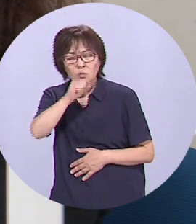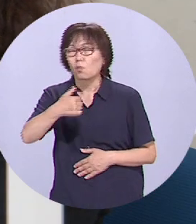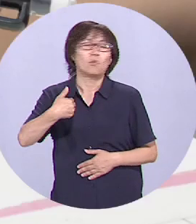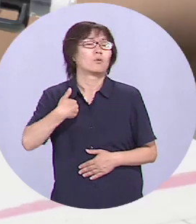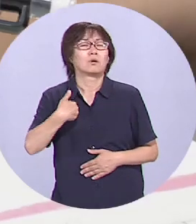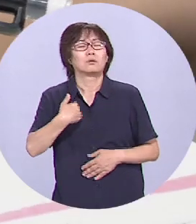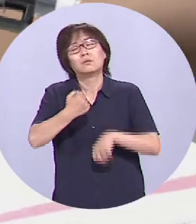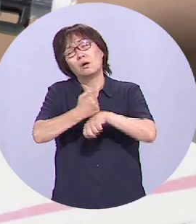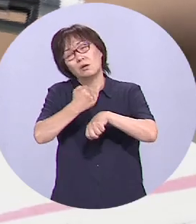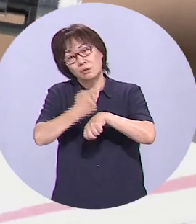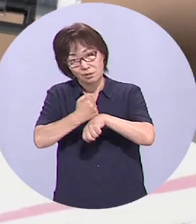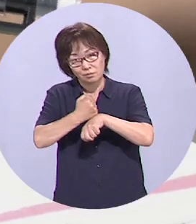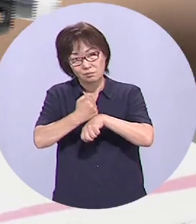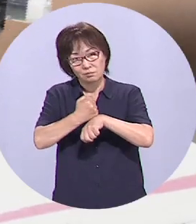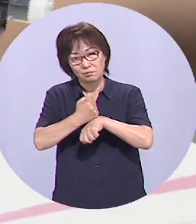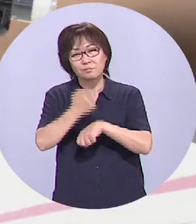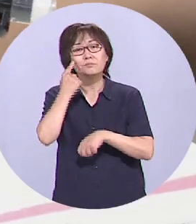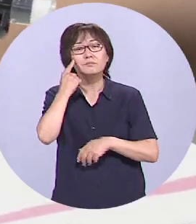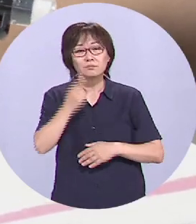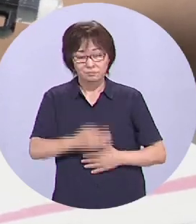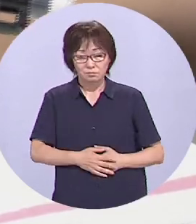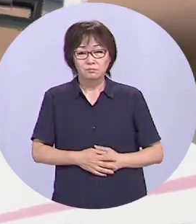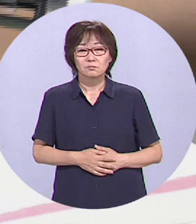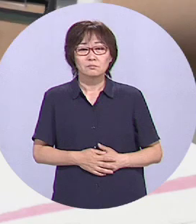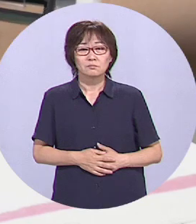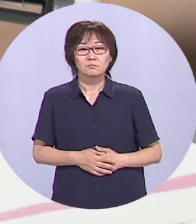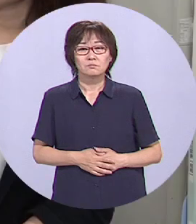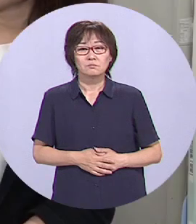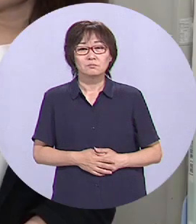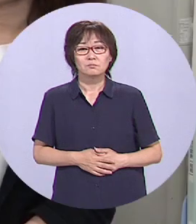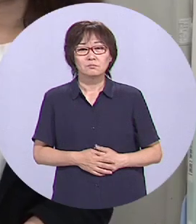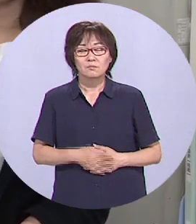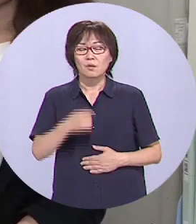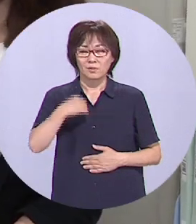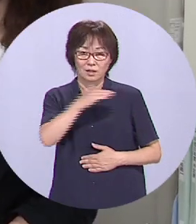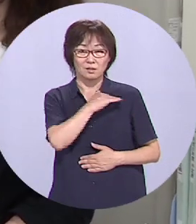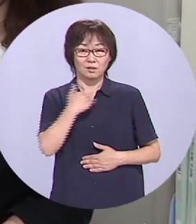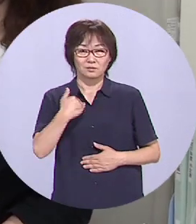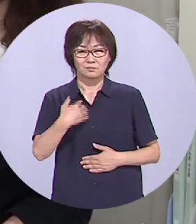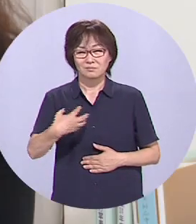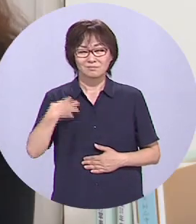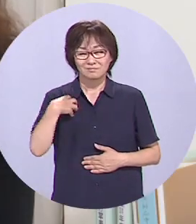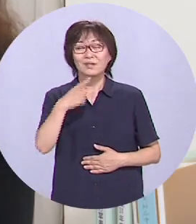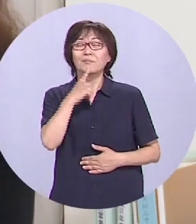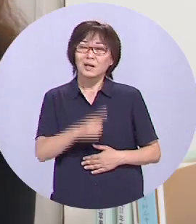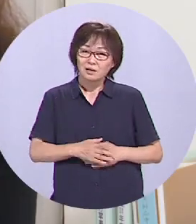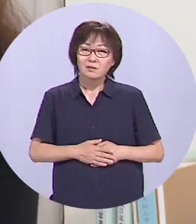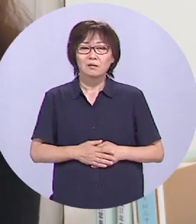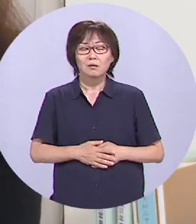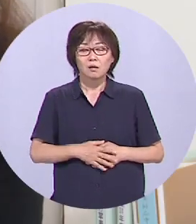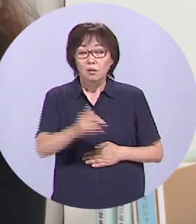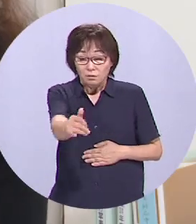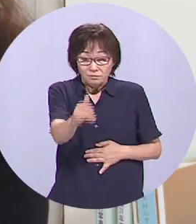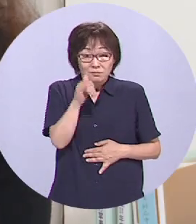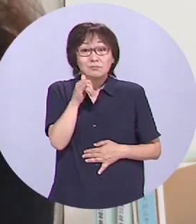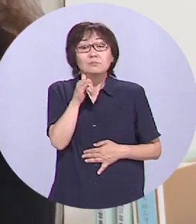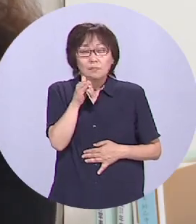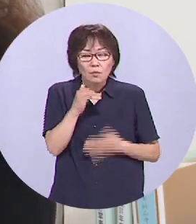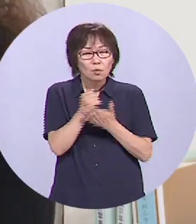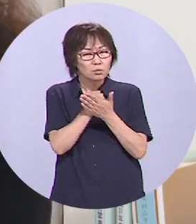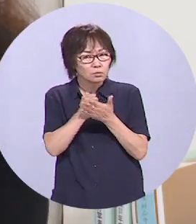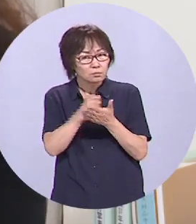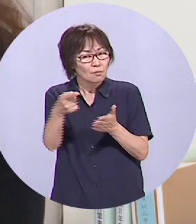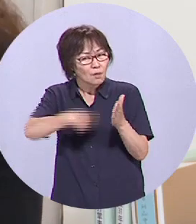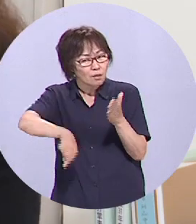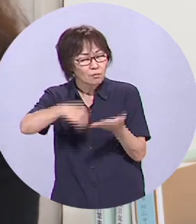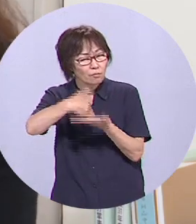くのは簡単なことではありません。ですので私どもの役割は通報者の方から事情をお伺いして